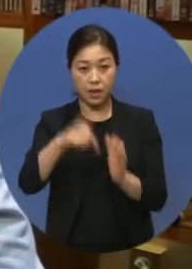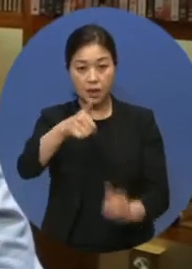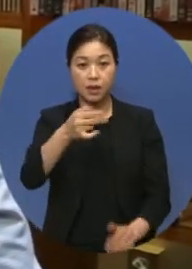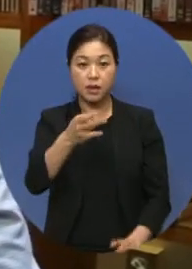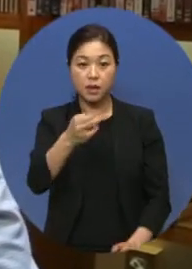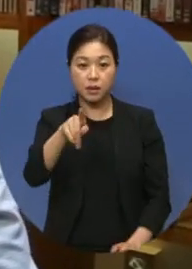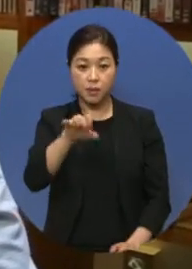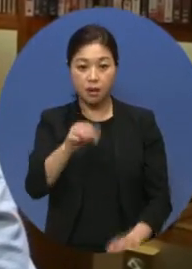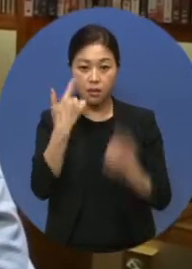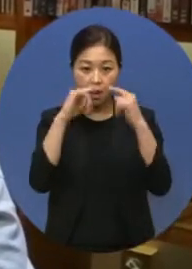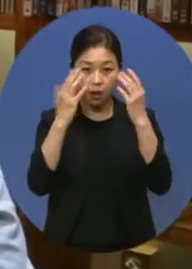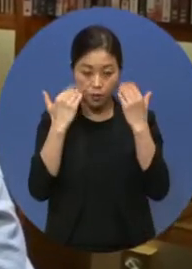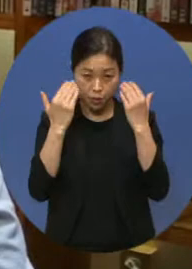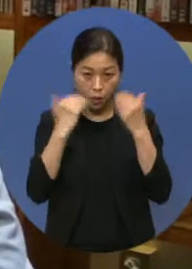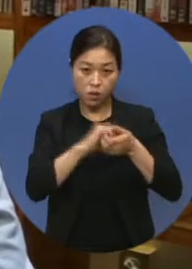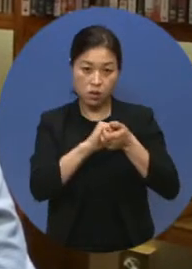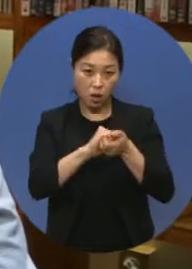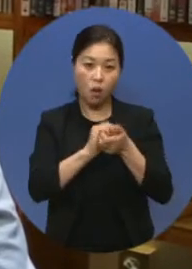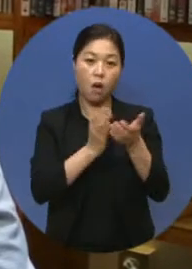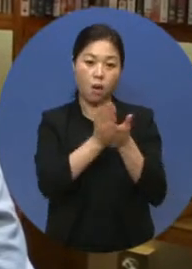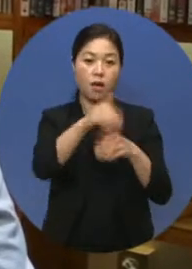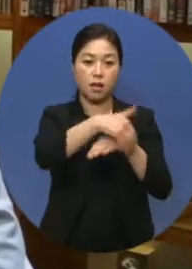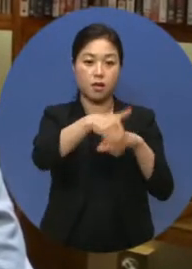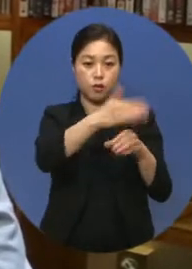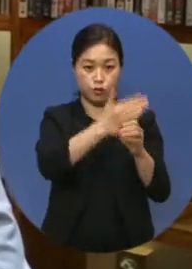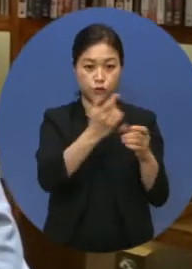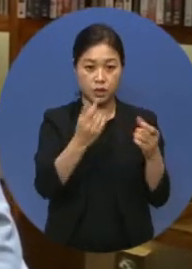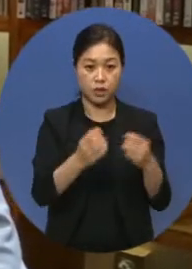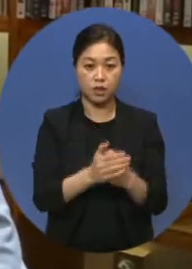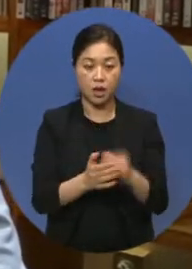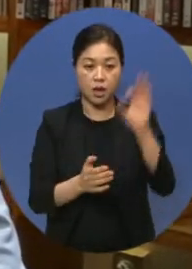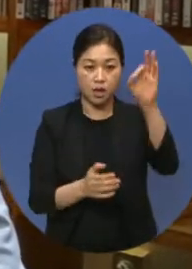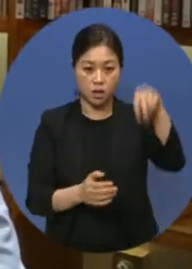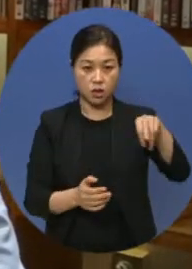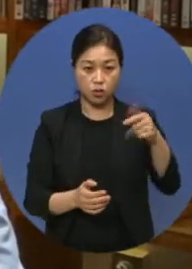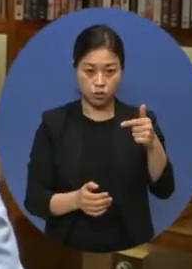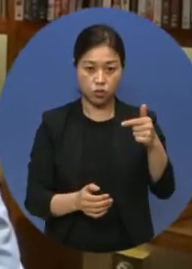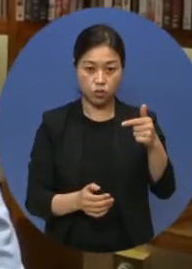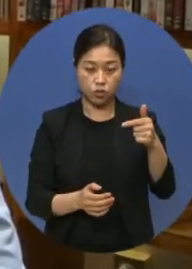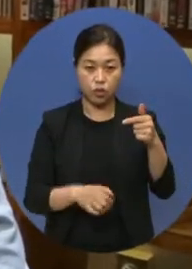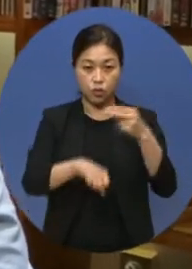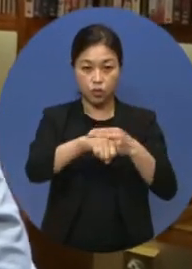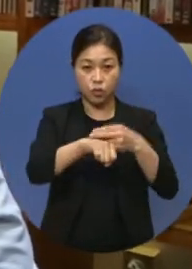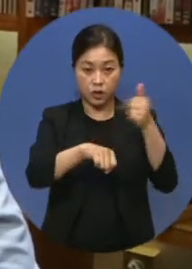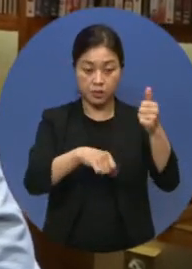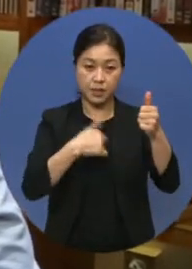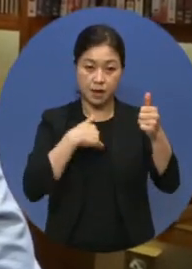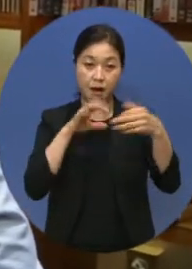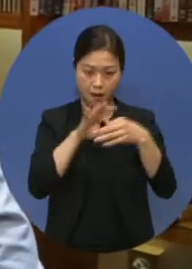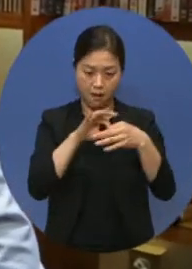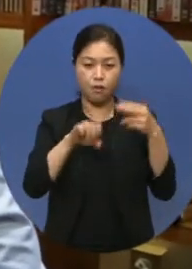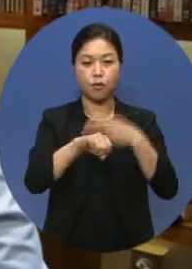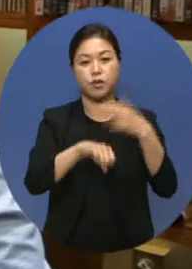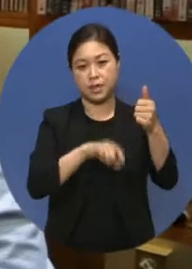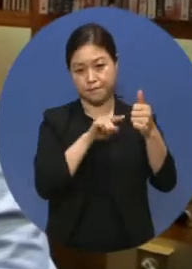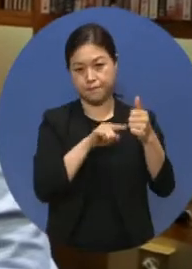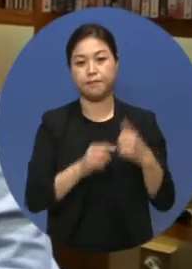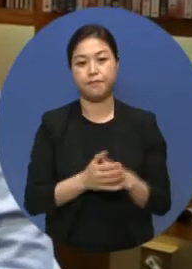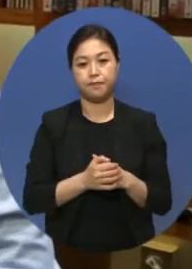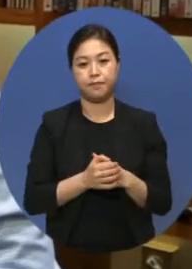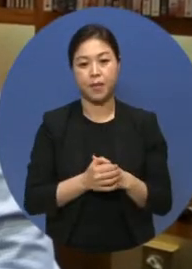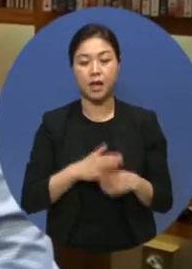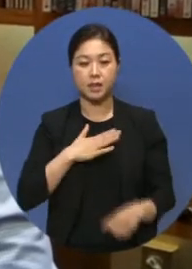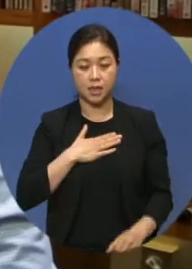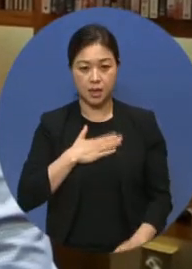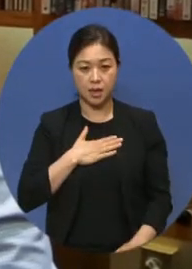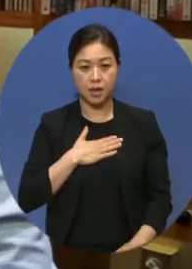계명대학교 성악과에 있었는데 저희 윤혁진 교수님이 저희 담당 강사님이셨어요. 제가